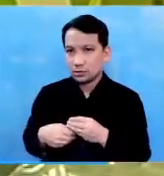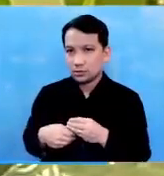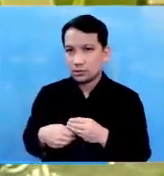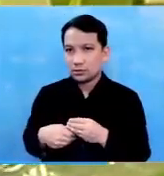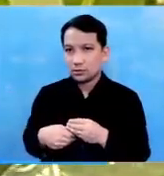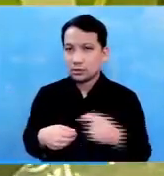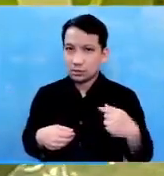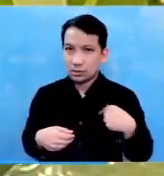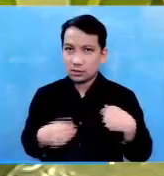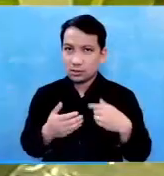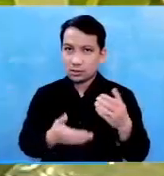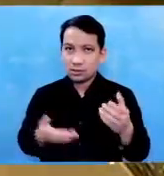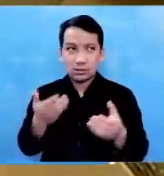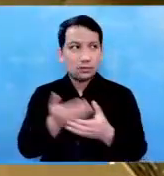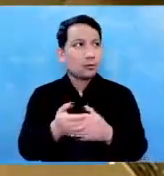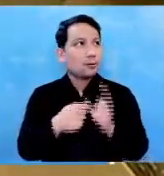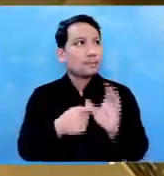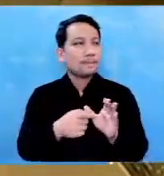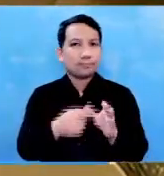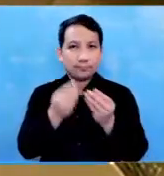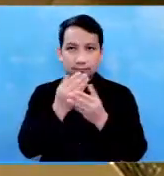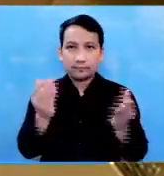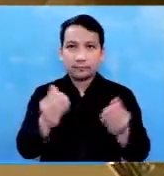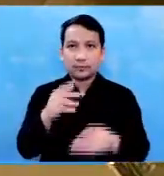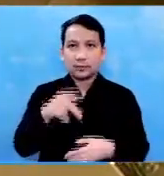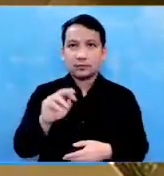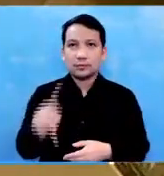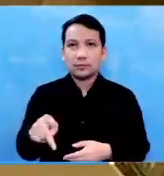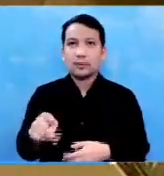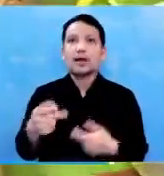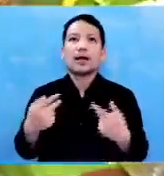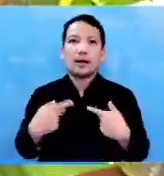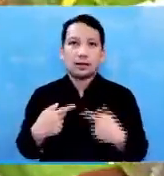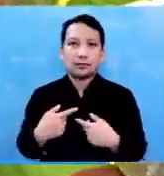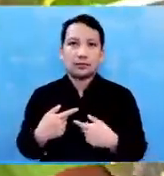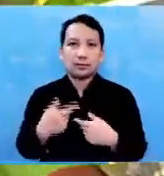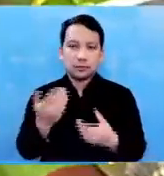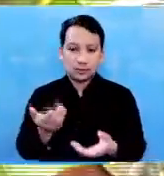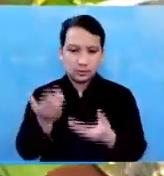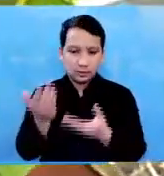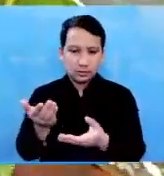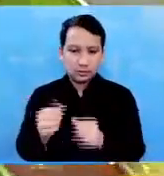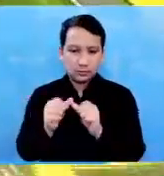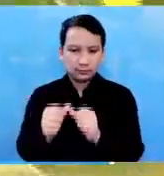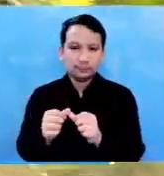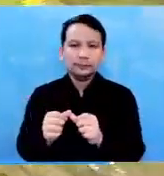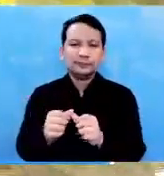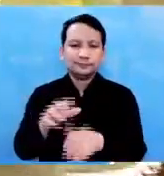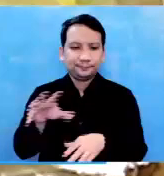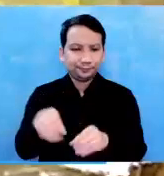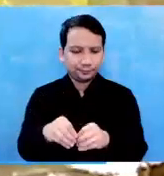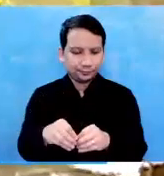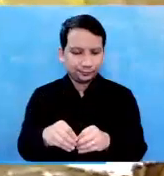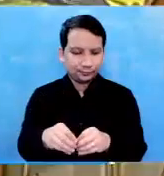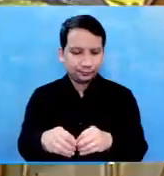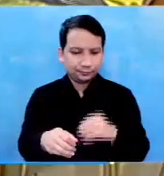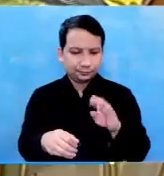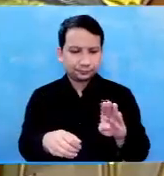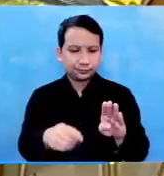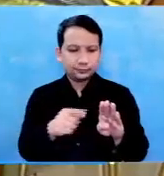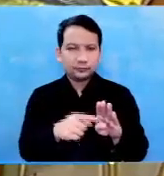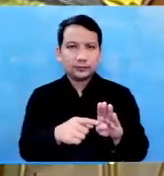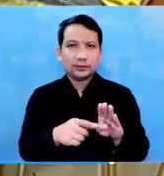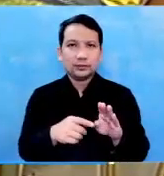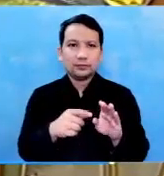I was still a director for intelligence at PNP, mayroon ako pinaject in the name of Jacob